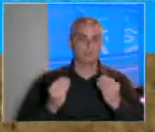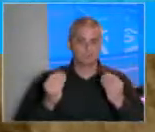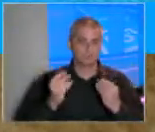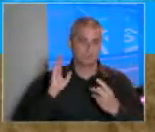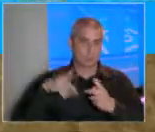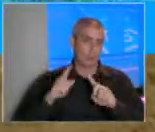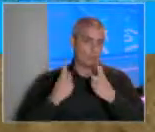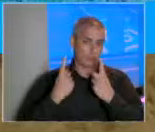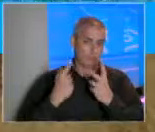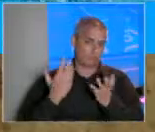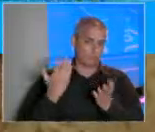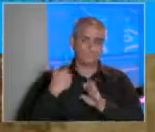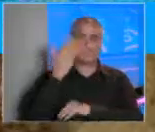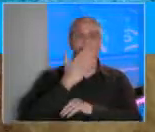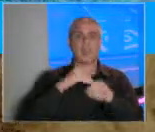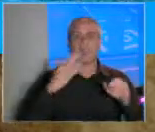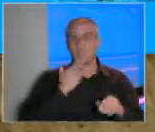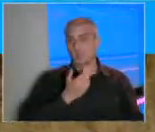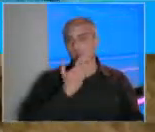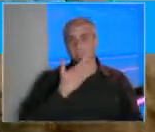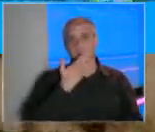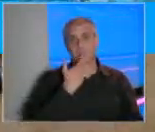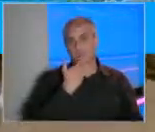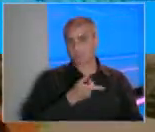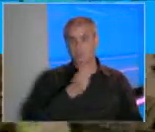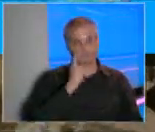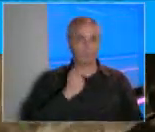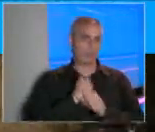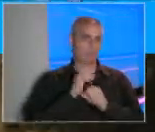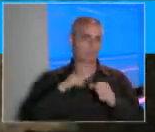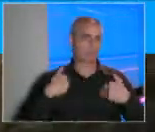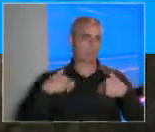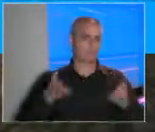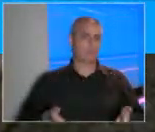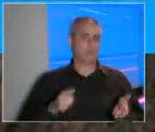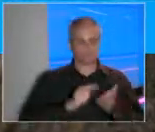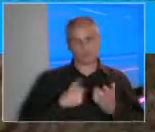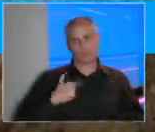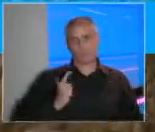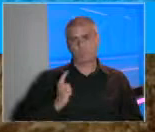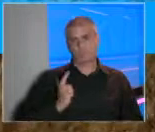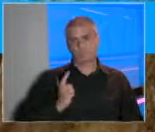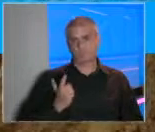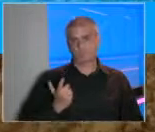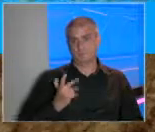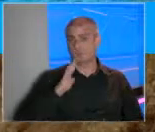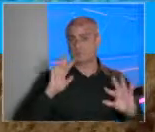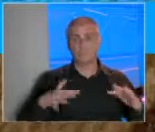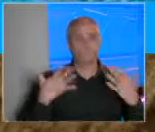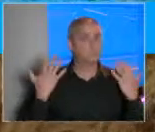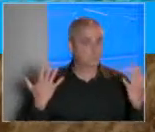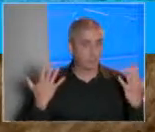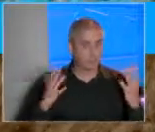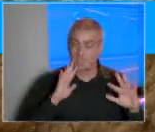שיכולים להתקיים מעבר לקו הירוק במדינת ישראל, וצריך להכיל אותם גם אצלנו, ולזה אנחנו ממתינים. כלומר, אבל במשך 10 שנים,